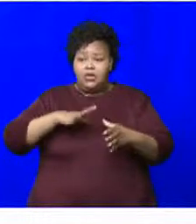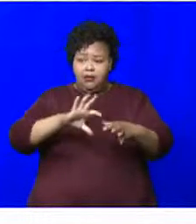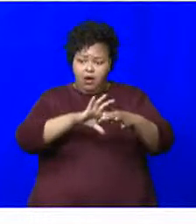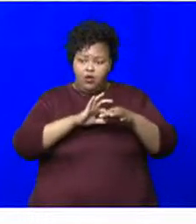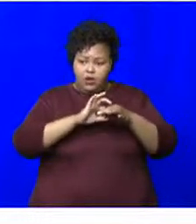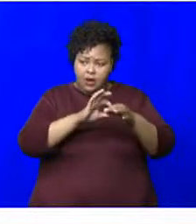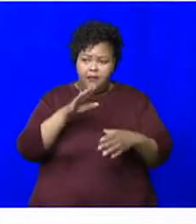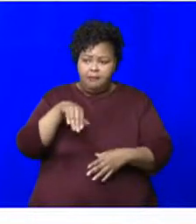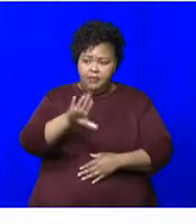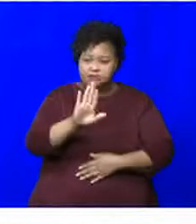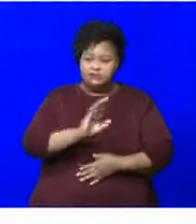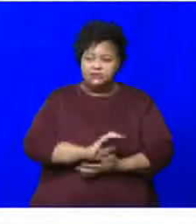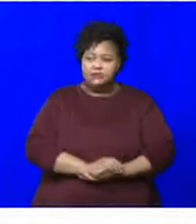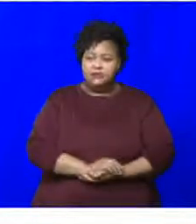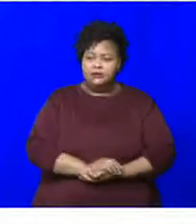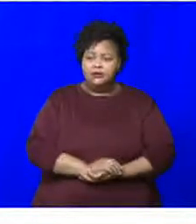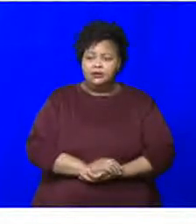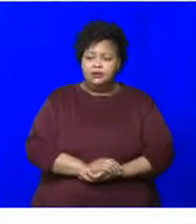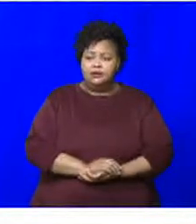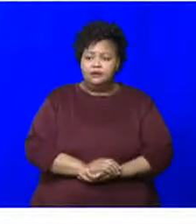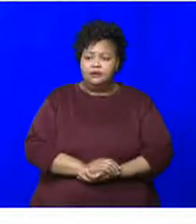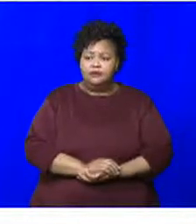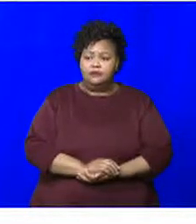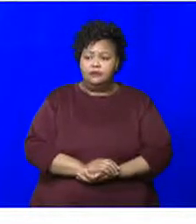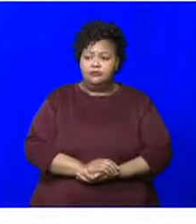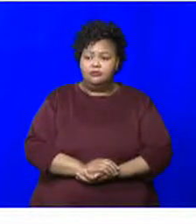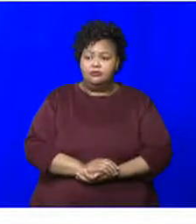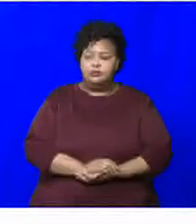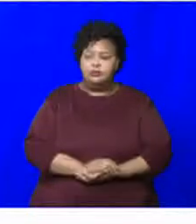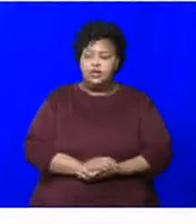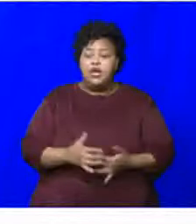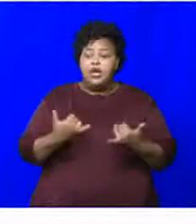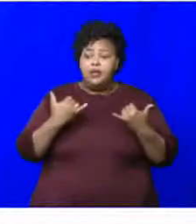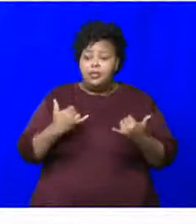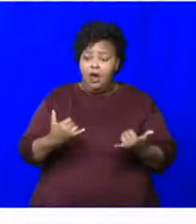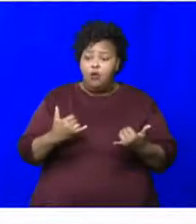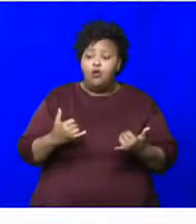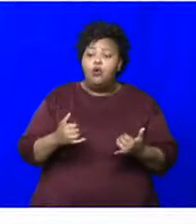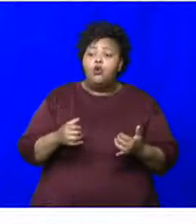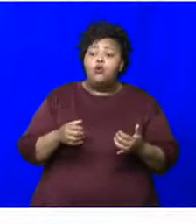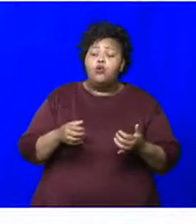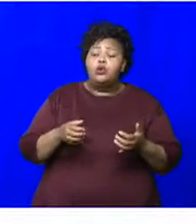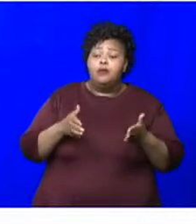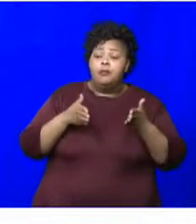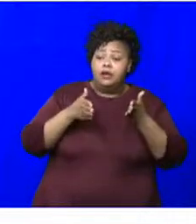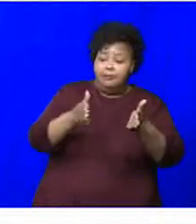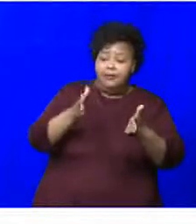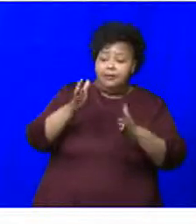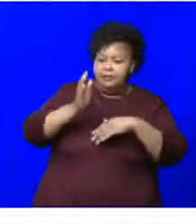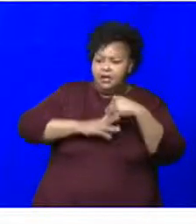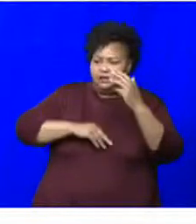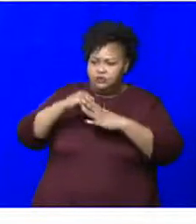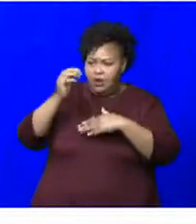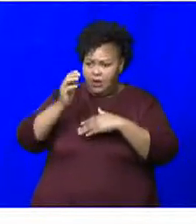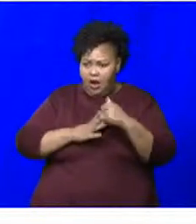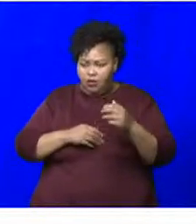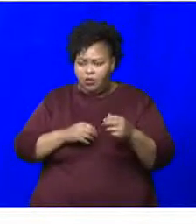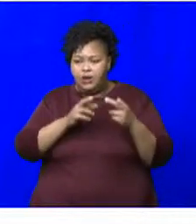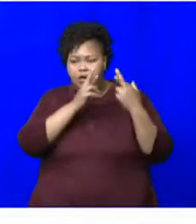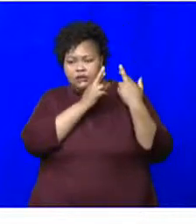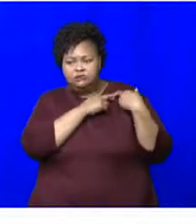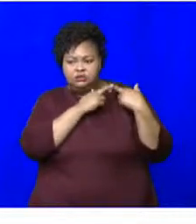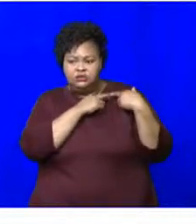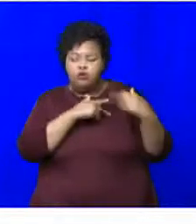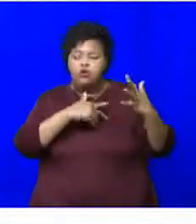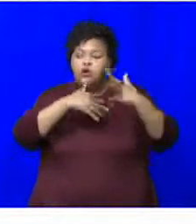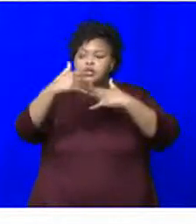Bank. Nyalo nje ngikhani kwakhiwa le secondary side le disaster recovery. Most of lama businesses angeke akunike le business